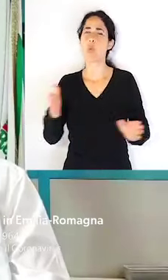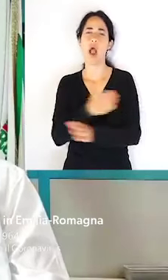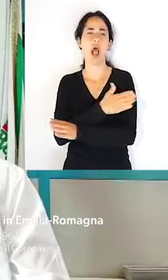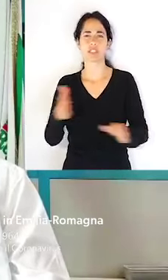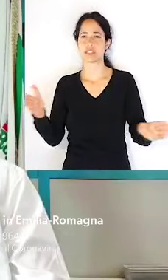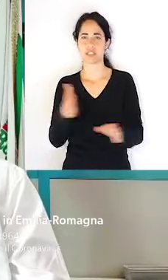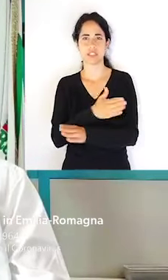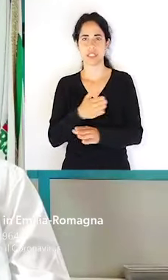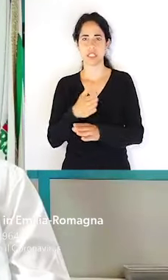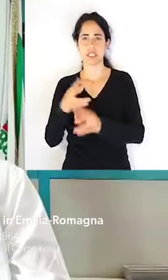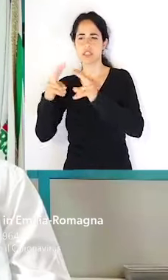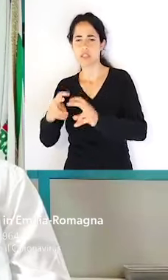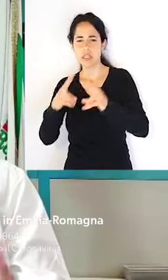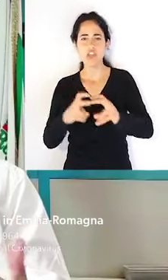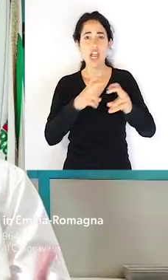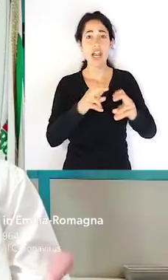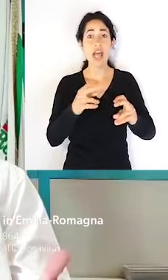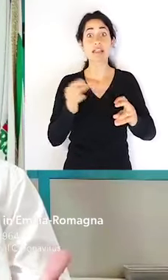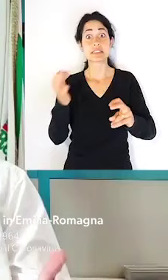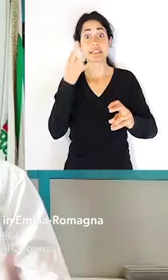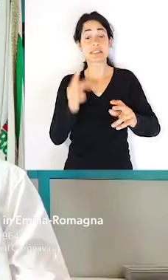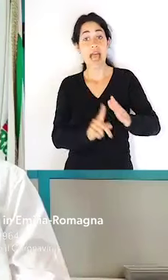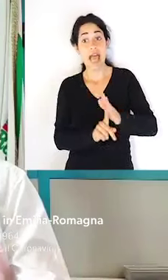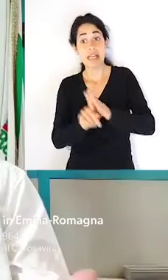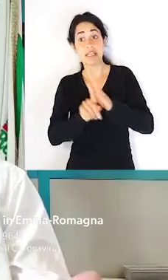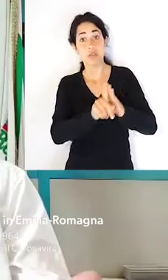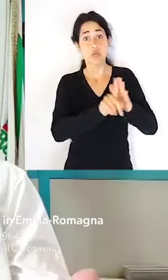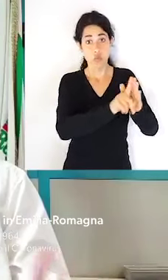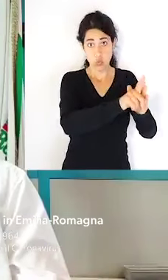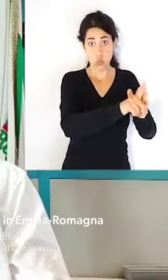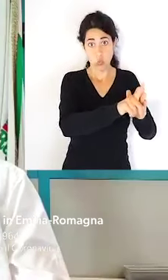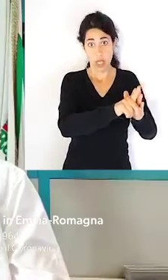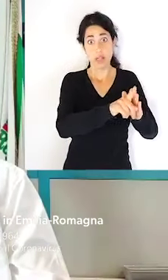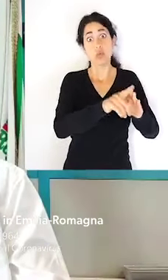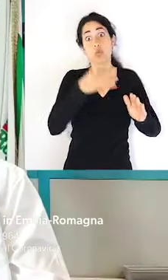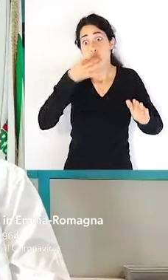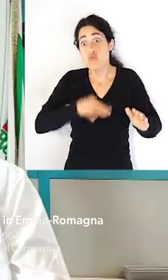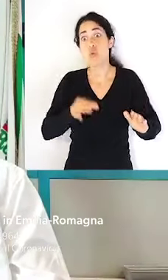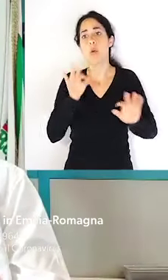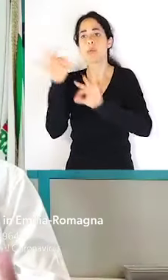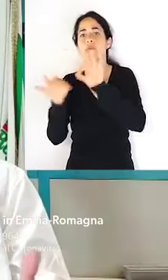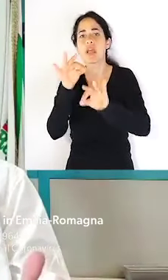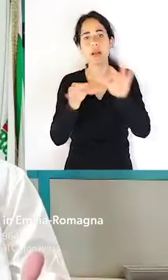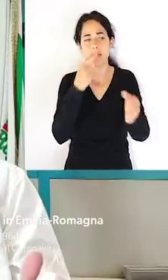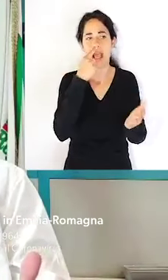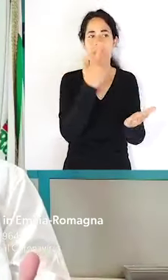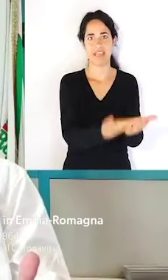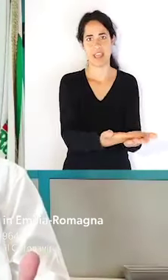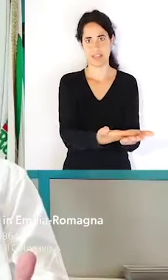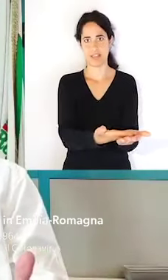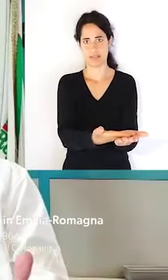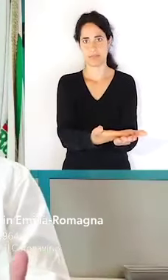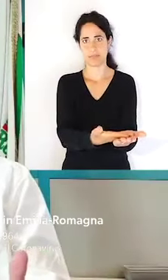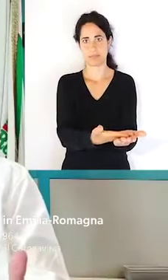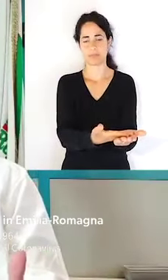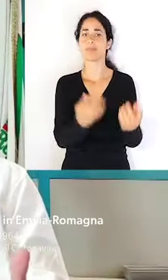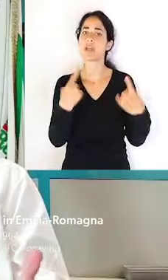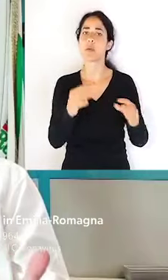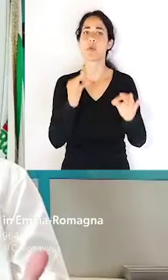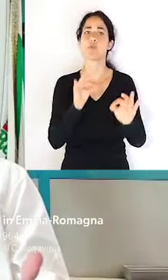che possono, poi dare seguito, sfociare in terapie appropriate per quello